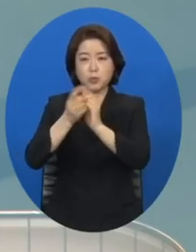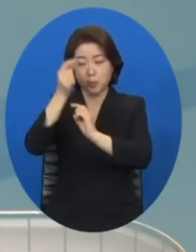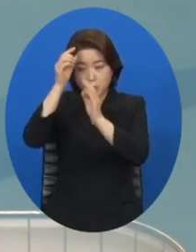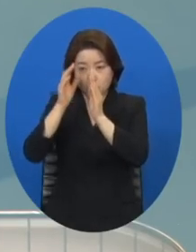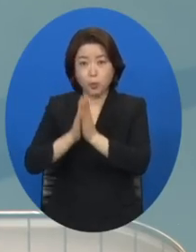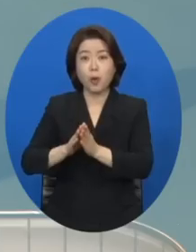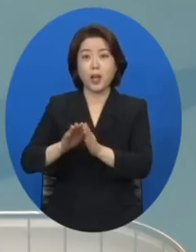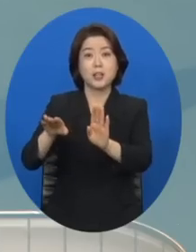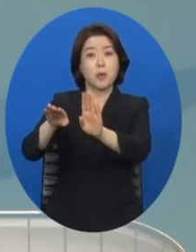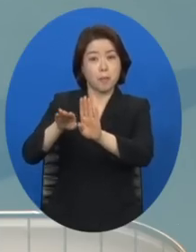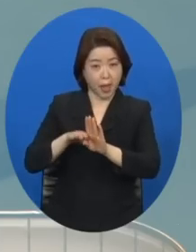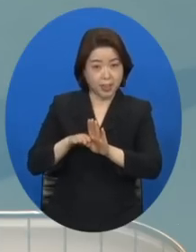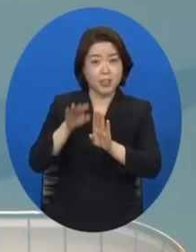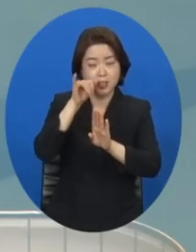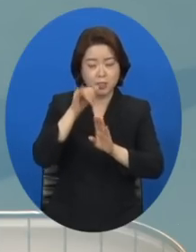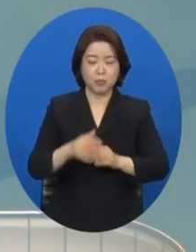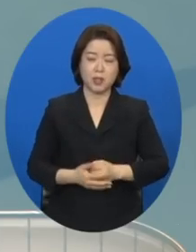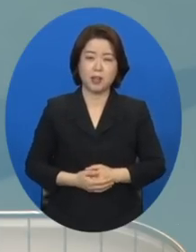있습니다